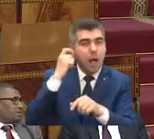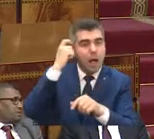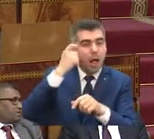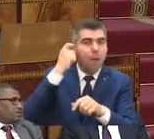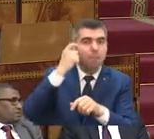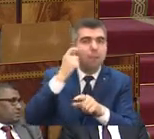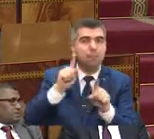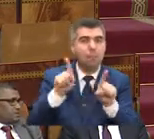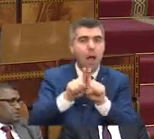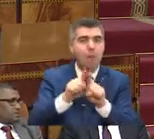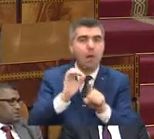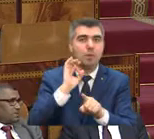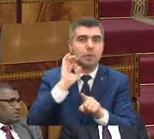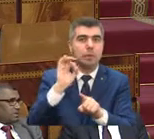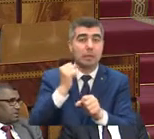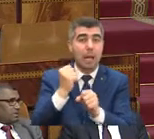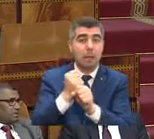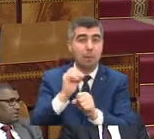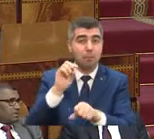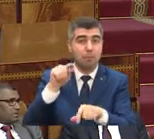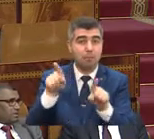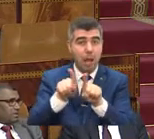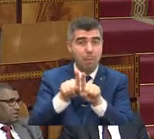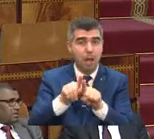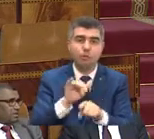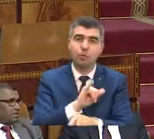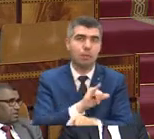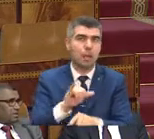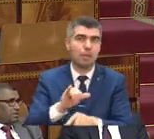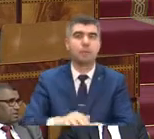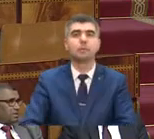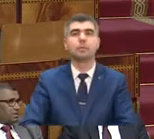بهذا العمل الاجرامي. وكنطالبوا كذلك